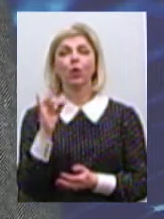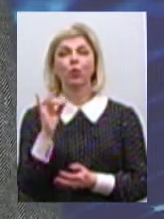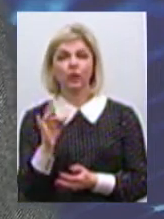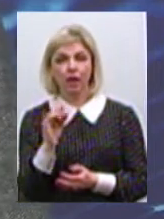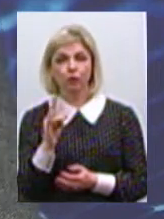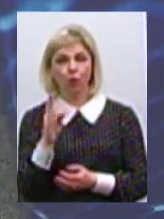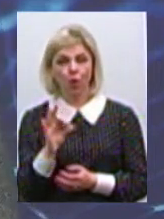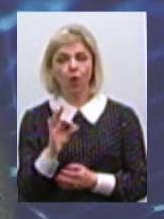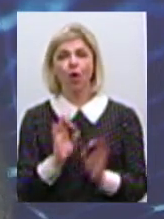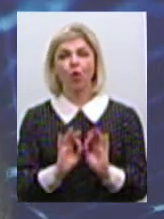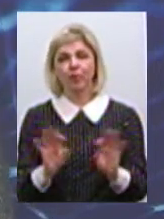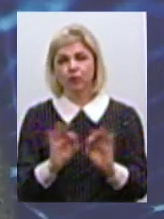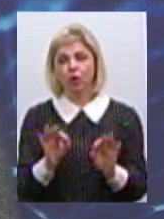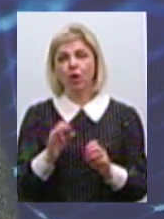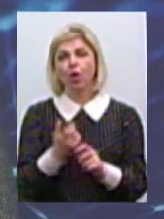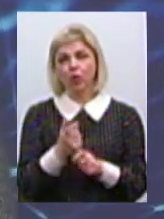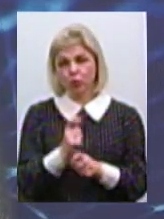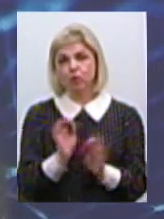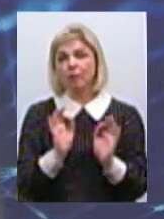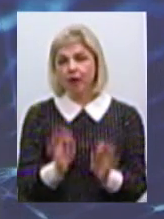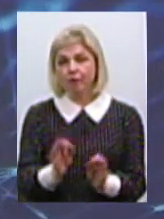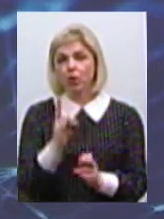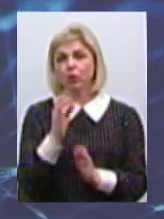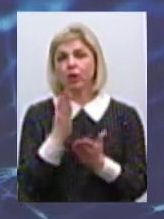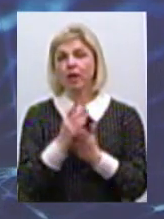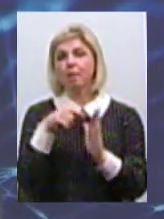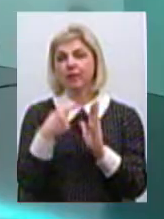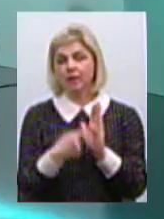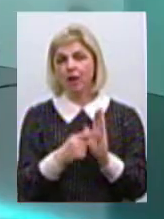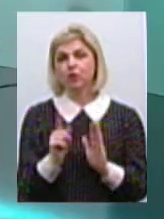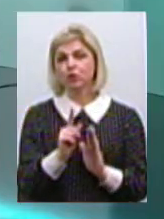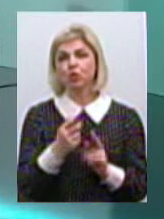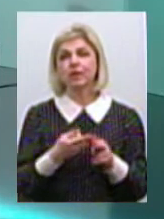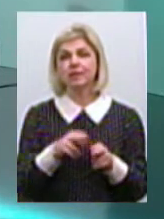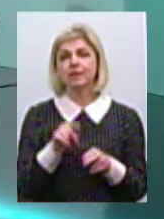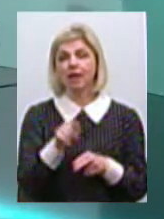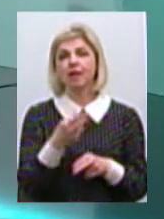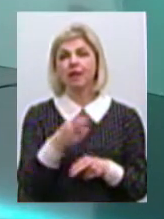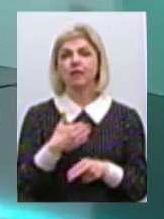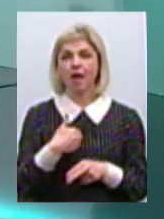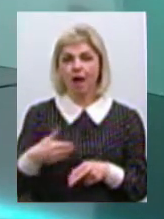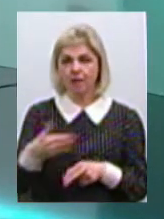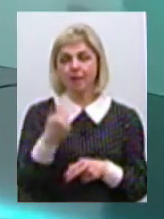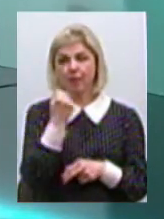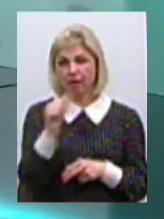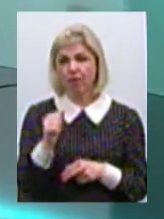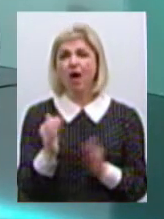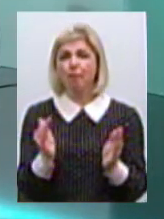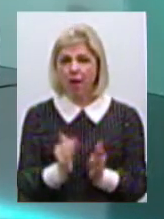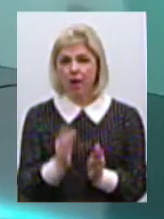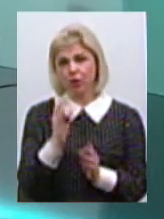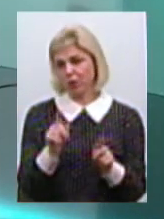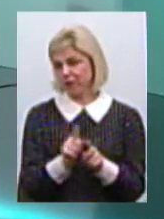прокоментувала досить правильно, але є питання в тому, що ми, це для нас є перемога, хоча маленька, але перемога, бо ми